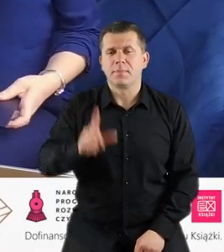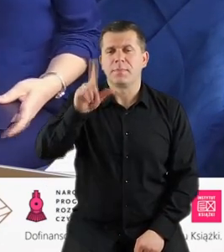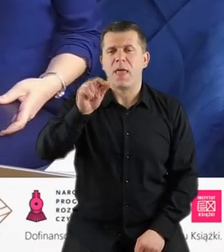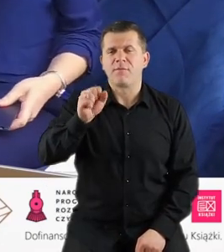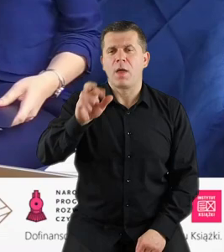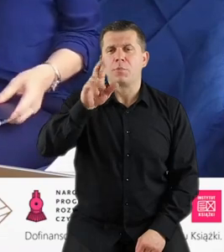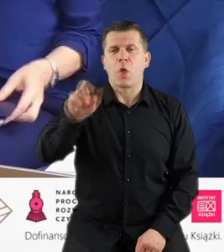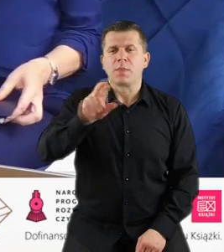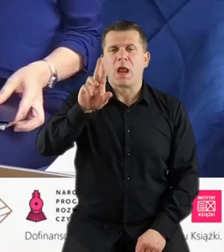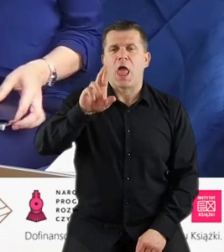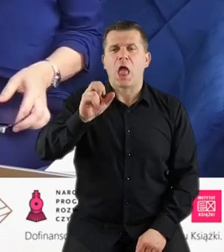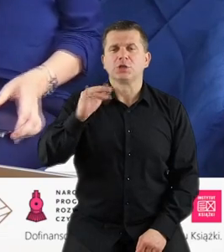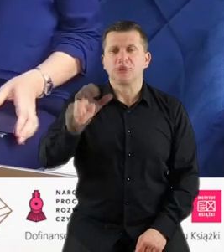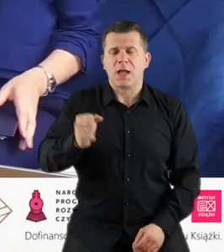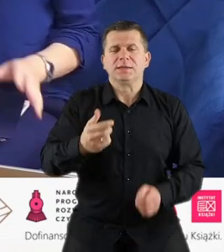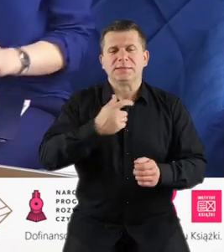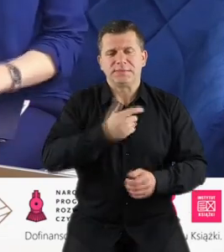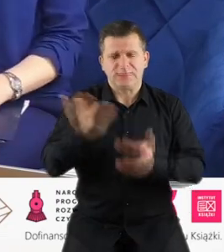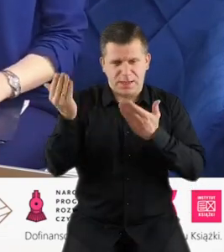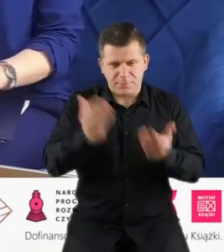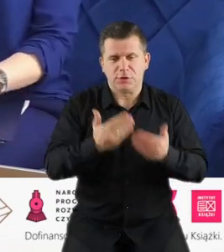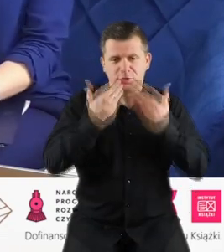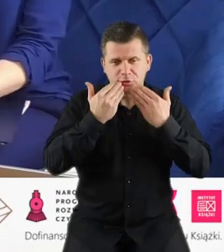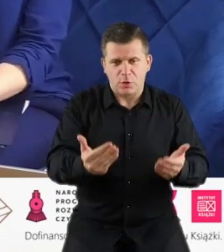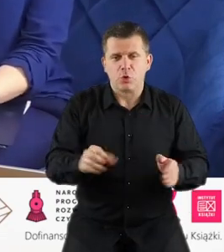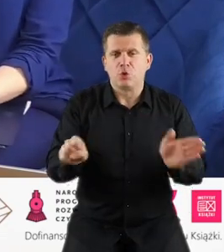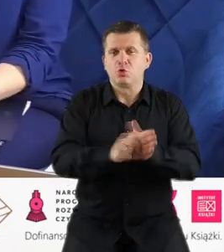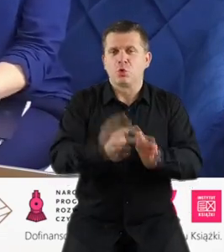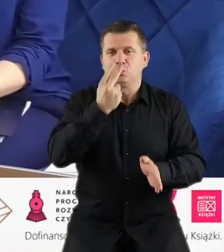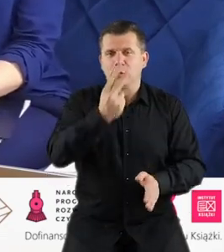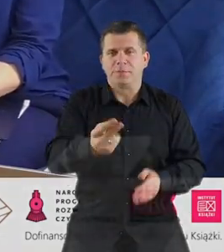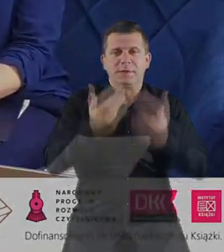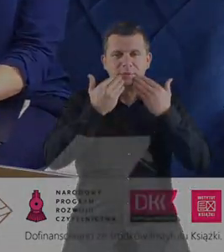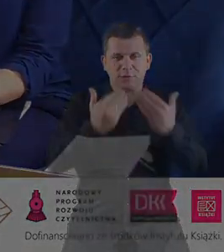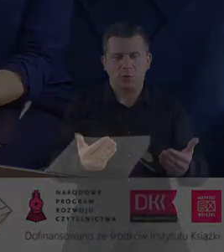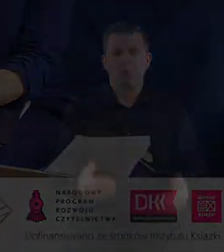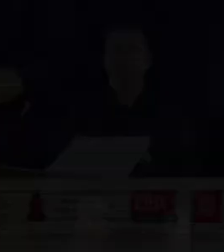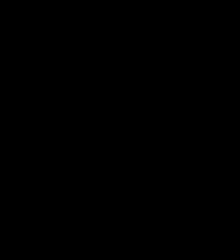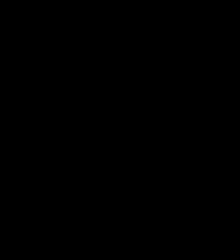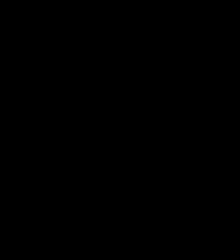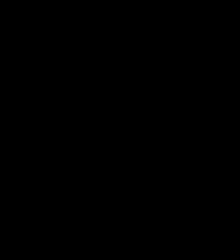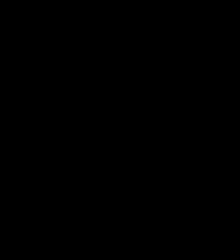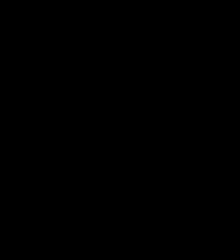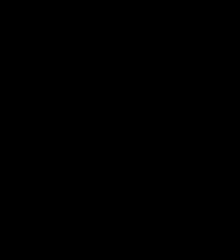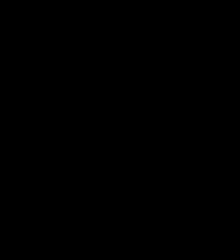Reszką. Zapraszamy. Bardzo serdecznie dziękuję za zaproszenie. Do zobaczenia. Dziękujemy.